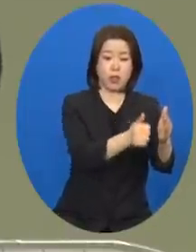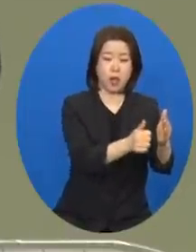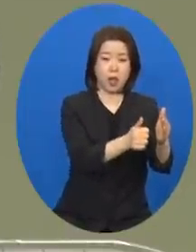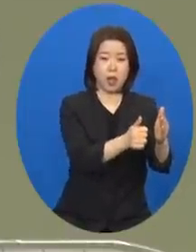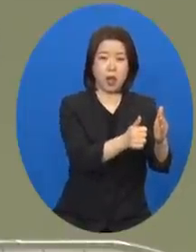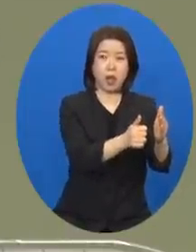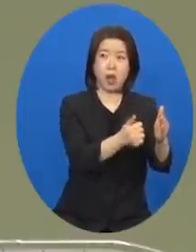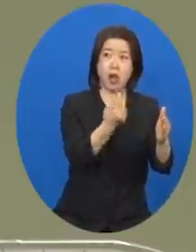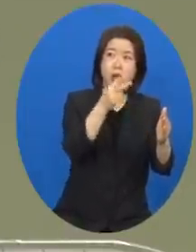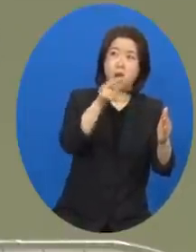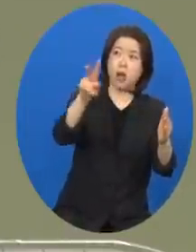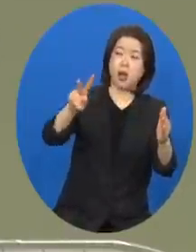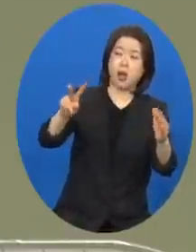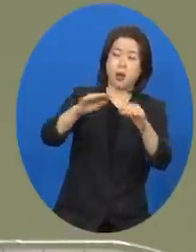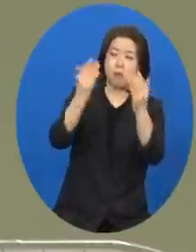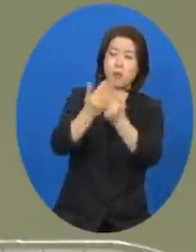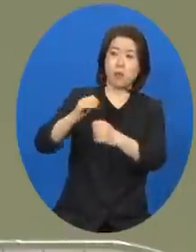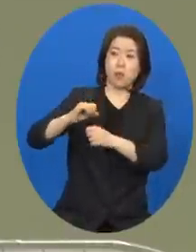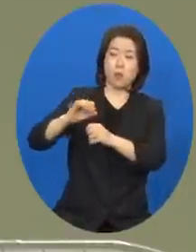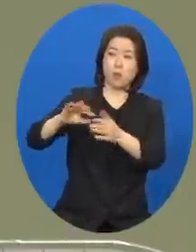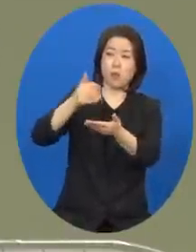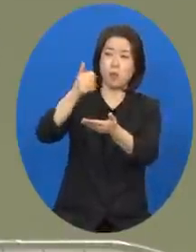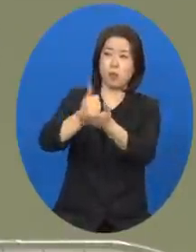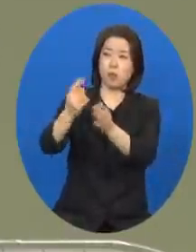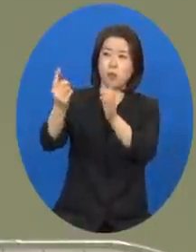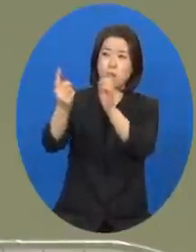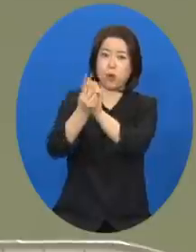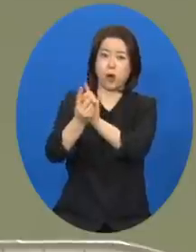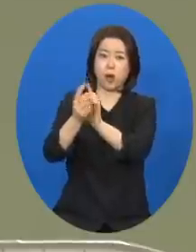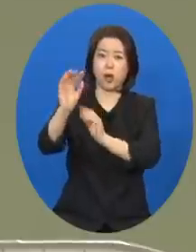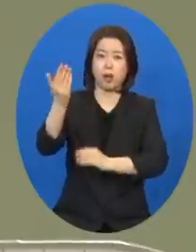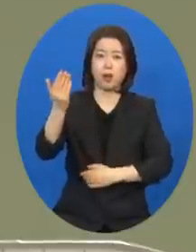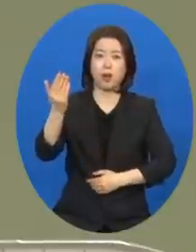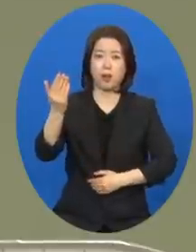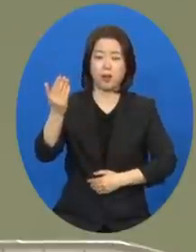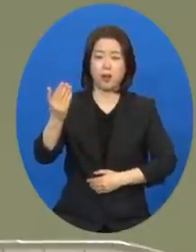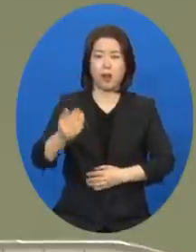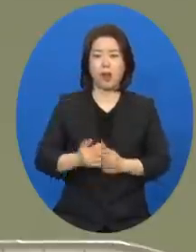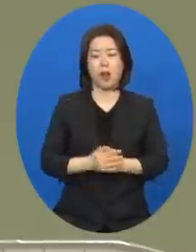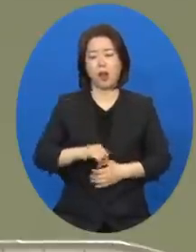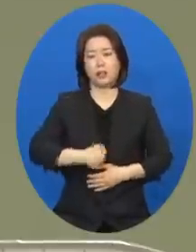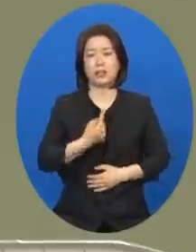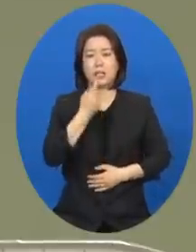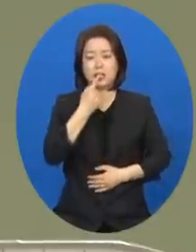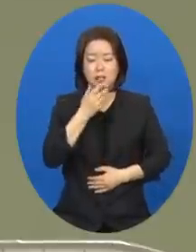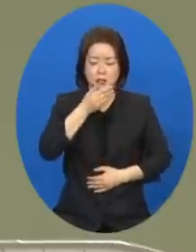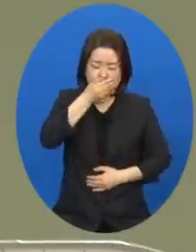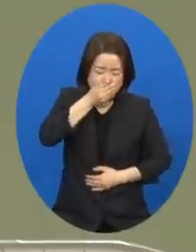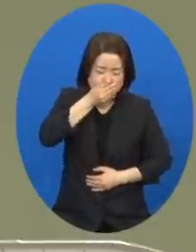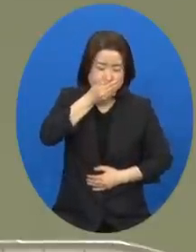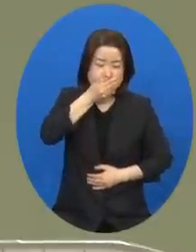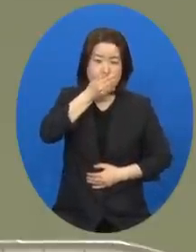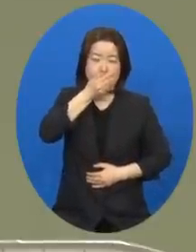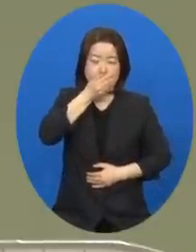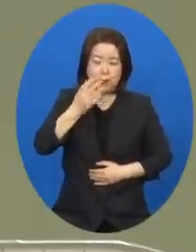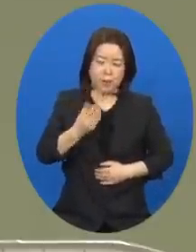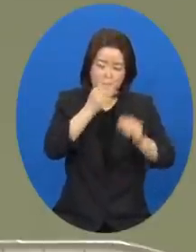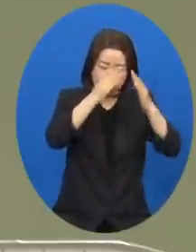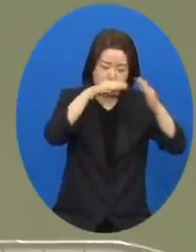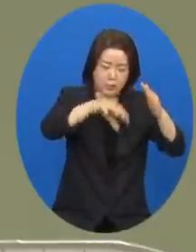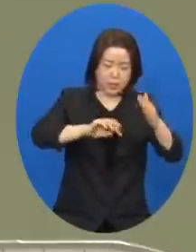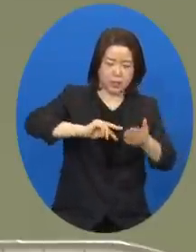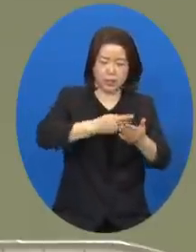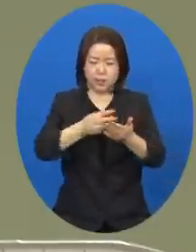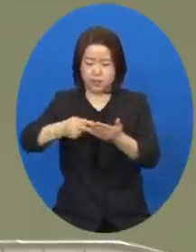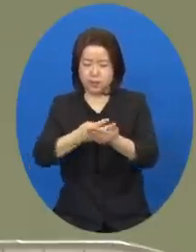만군의 여호와이신 왕을 배웠음이로다. 그는 자기 입을 부여잡고 성전에서